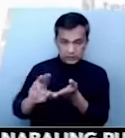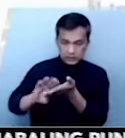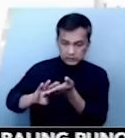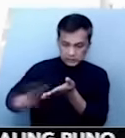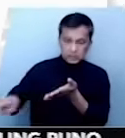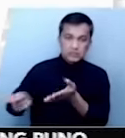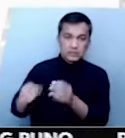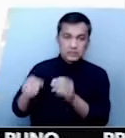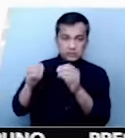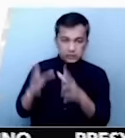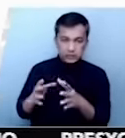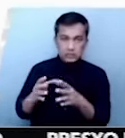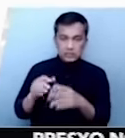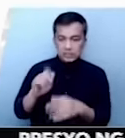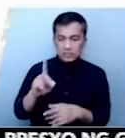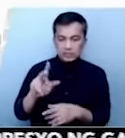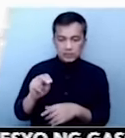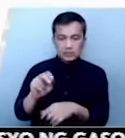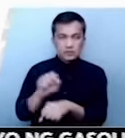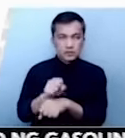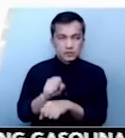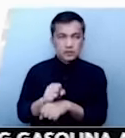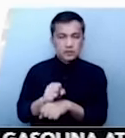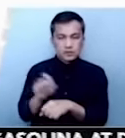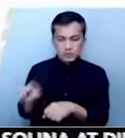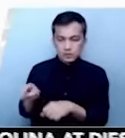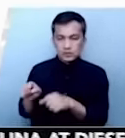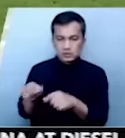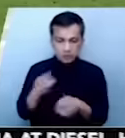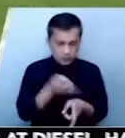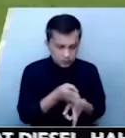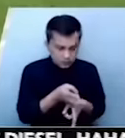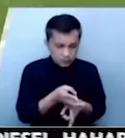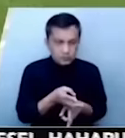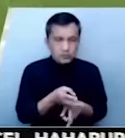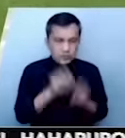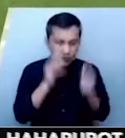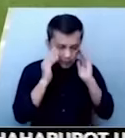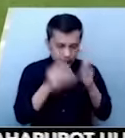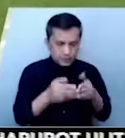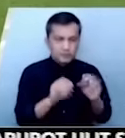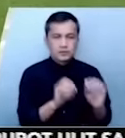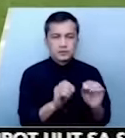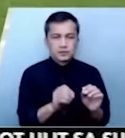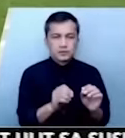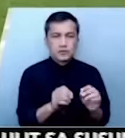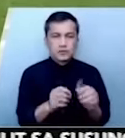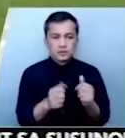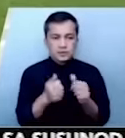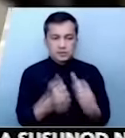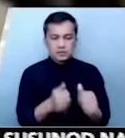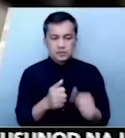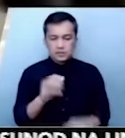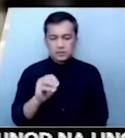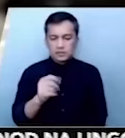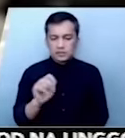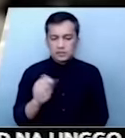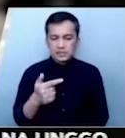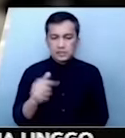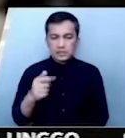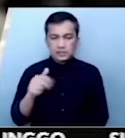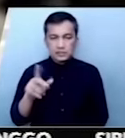mga administrative task para makatutok sa pagtuturo. Naayon daw ito sa matatag agenda ng DepEd kung